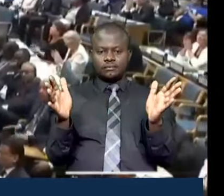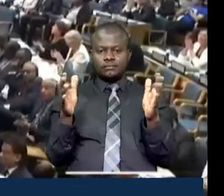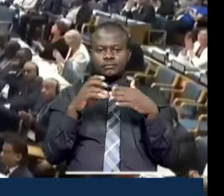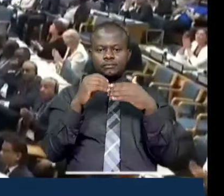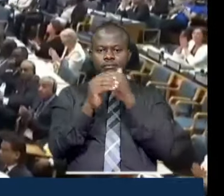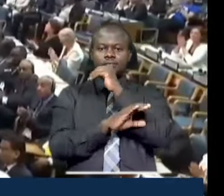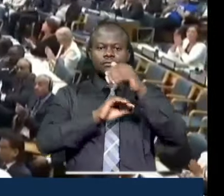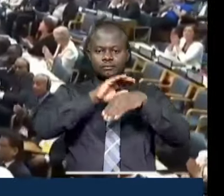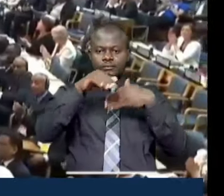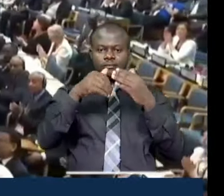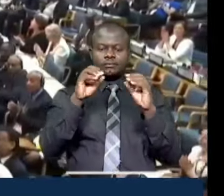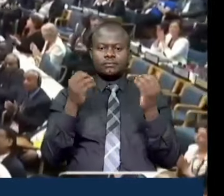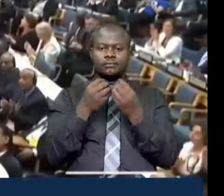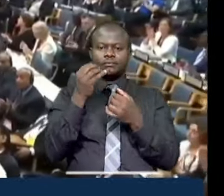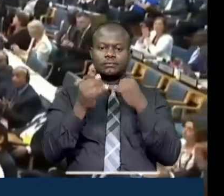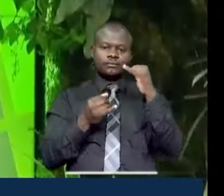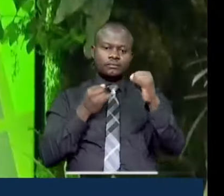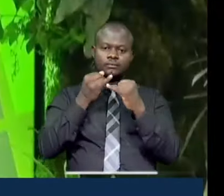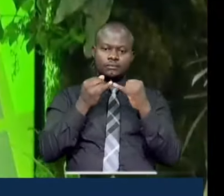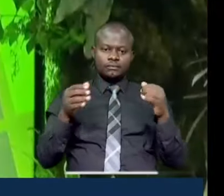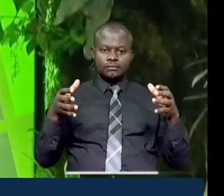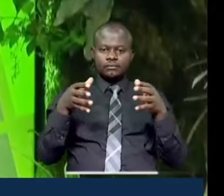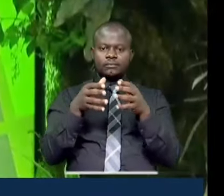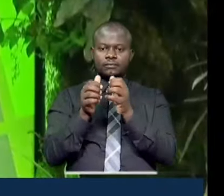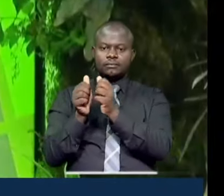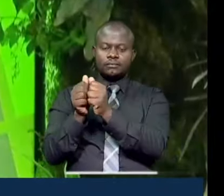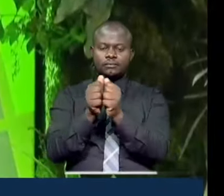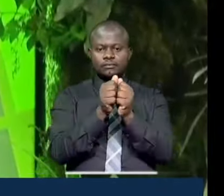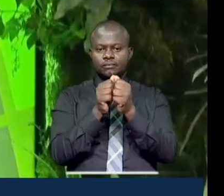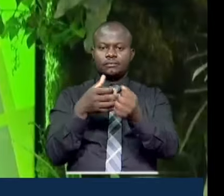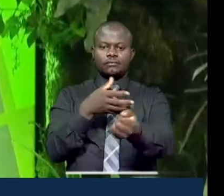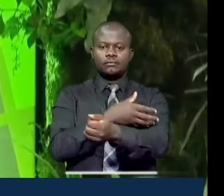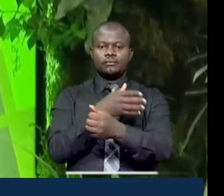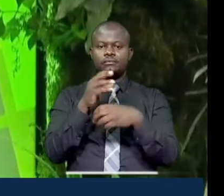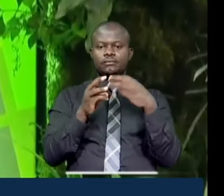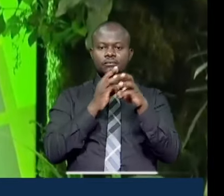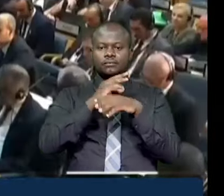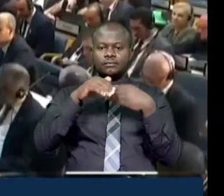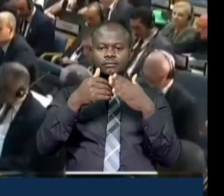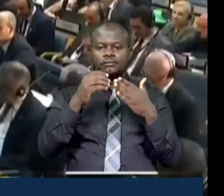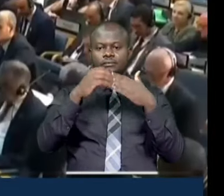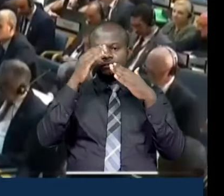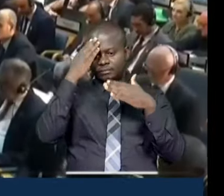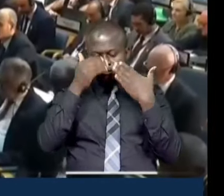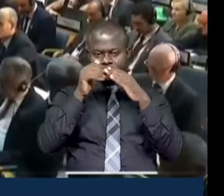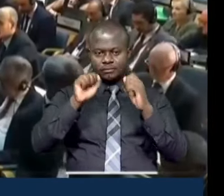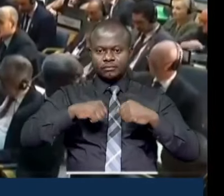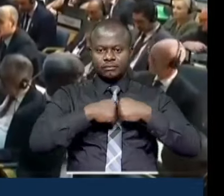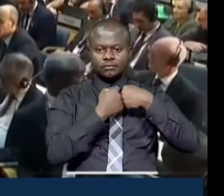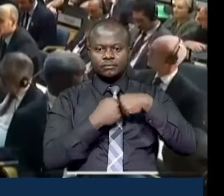b'ibihugu n'imiryango mpuzamahanga bahuriza ku guhuza imbaraga kw'abatuye isi n'ubuyobozi kugira ngo bahangane